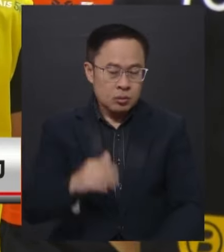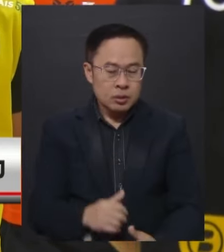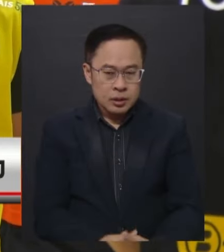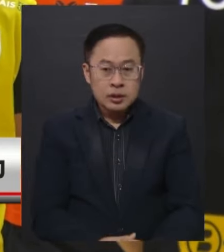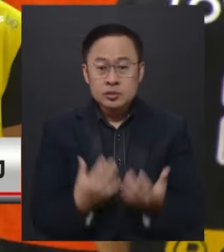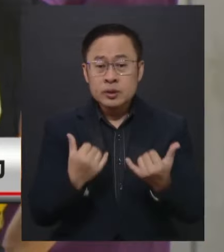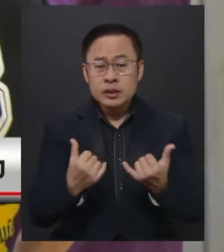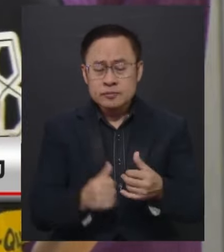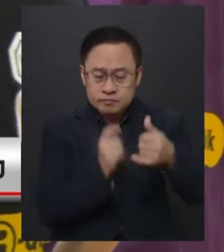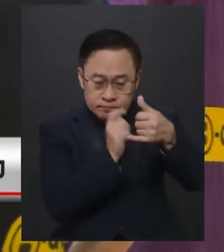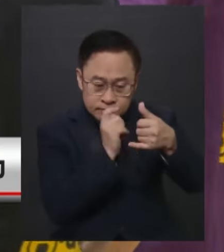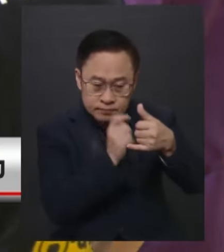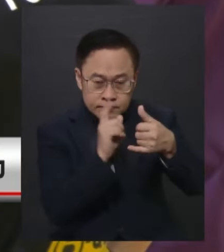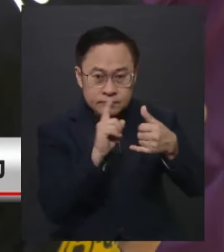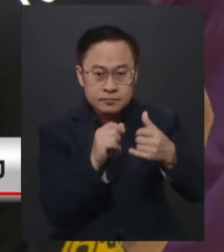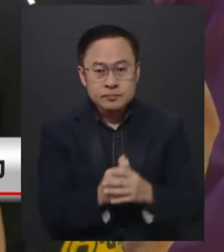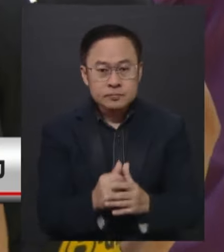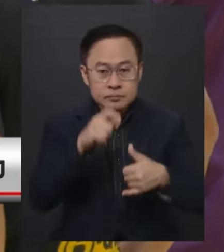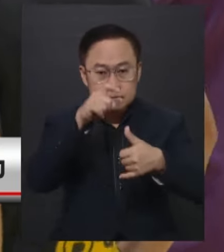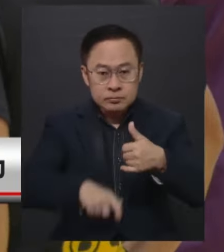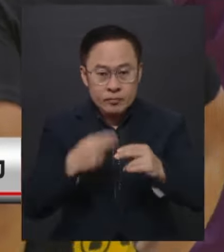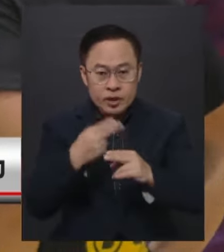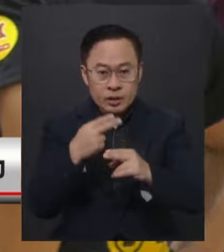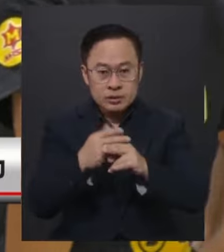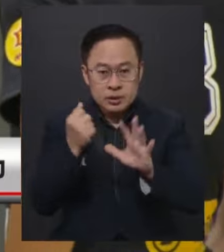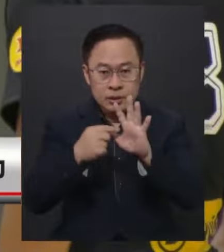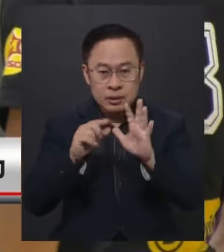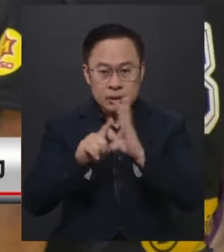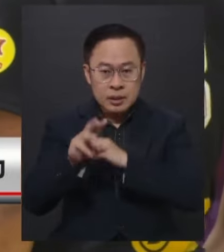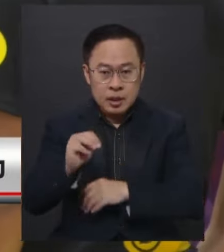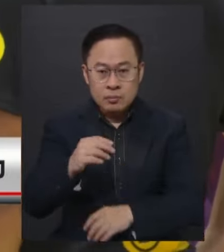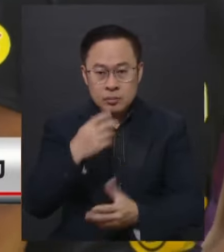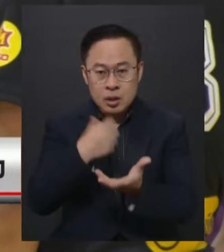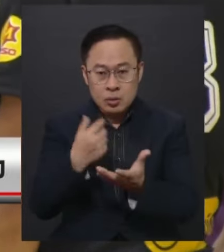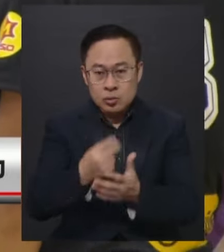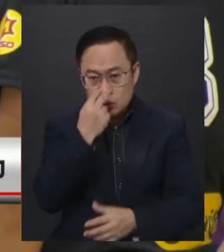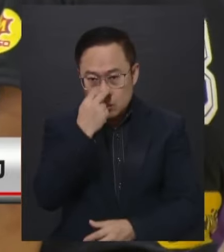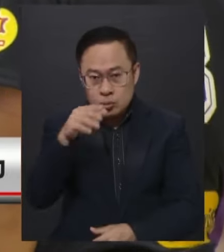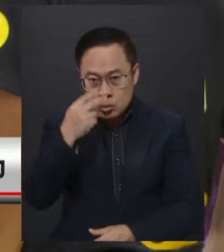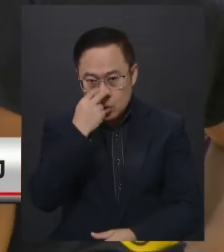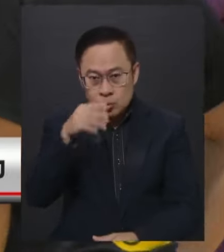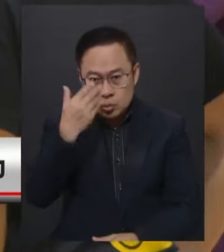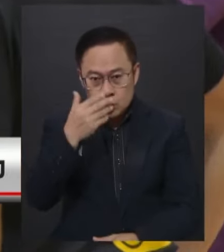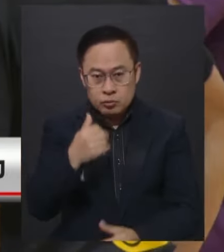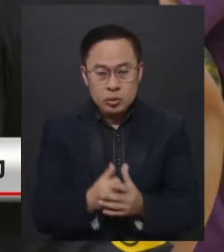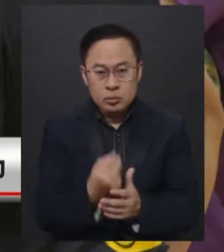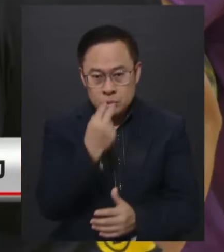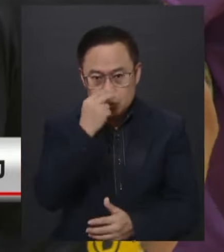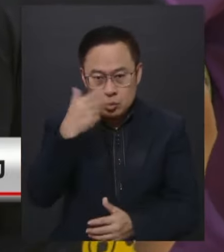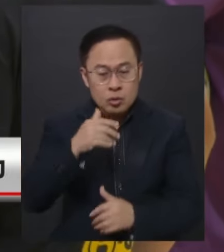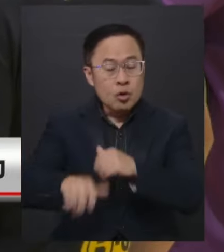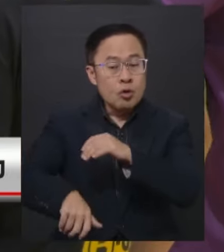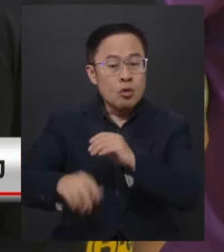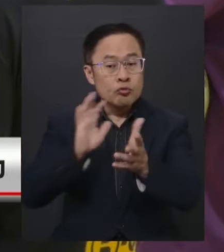ามได้เปิดใจกับผู้สื่อข่าวของทีสปอร์ต7นะครับบอกว่าเรื่องนี้เนี่ยผมต้องรอดูก่อนครับว่าในรายการฟุตซอลชิงแชมป์เอเชียเนี่ยผมสามารถ